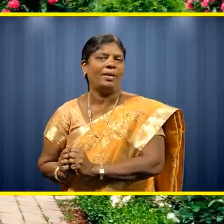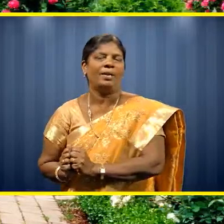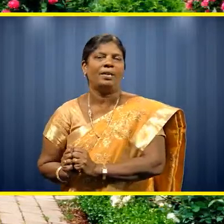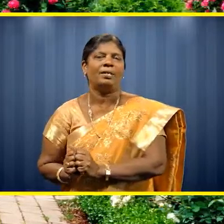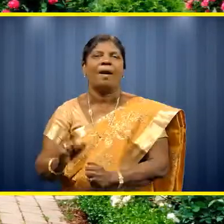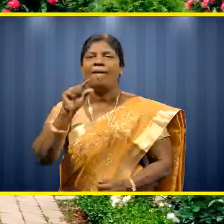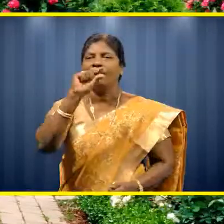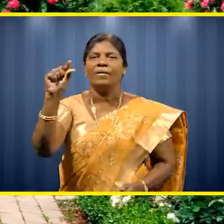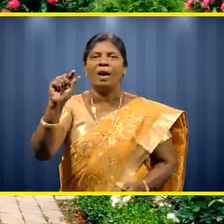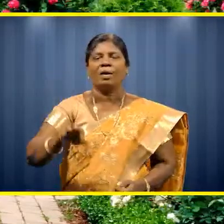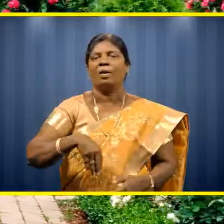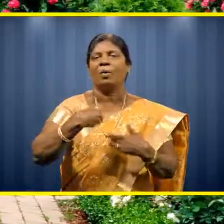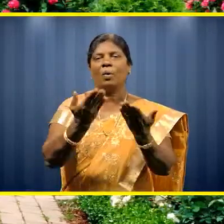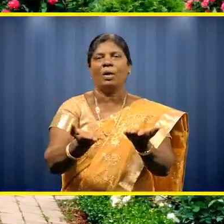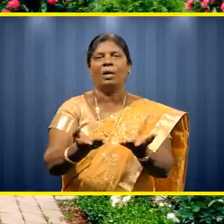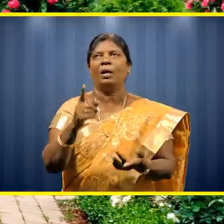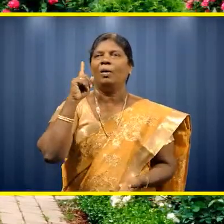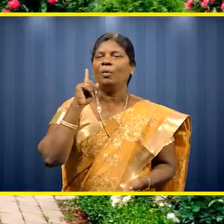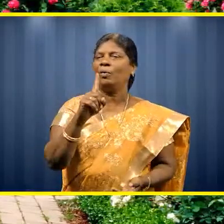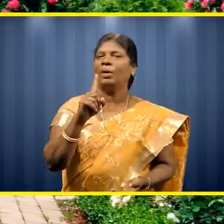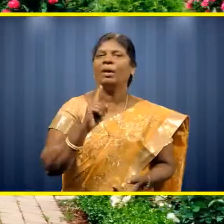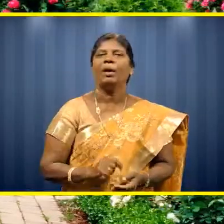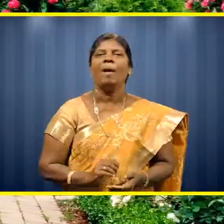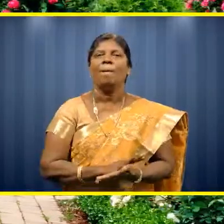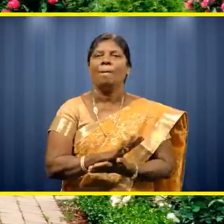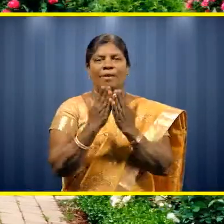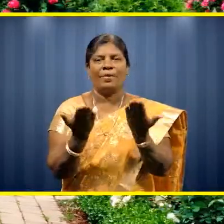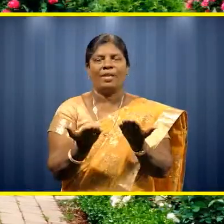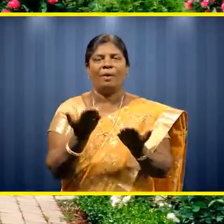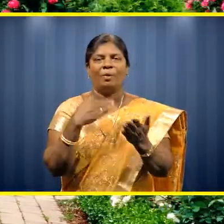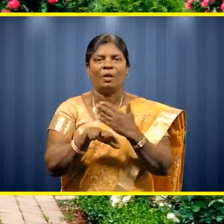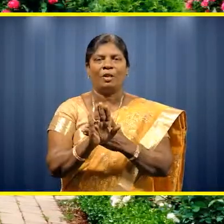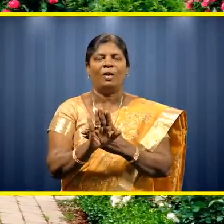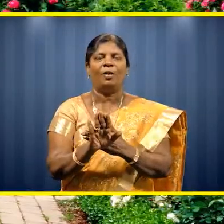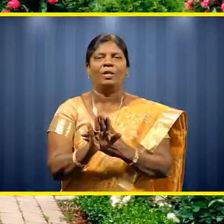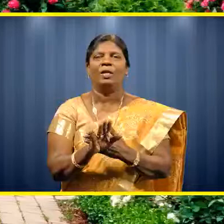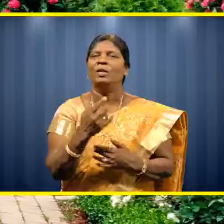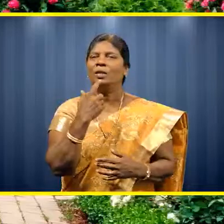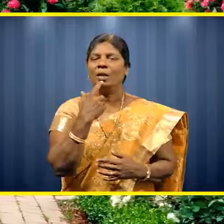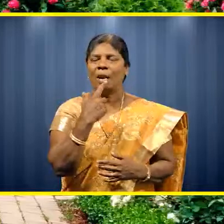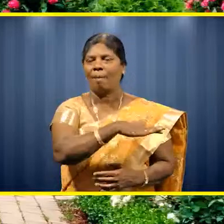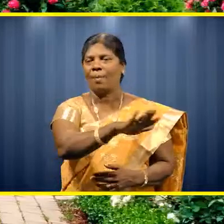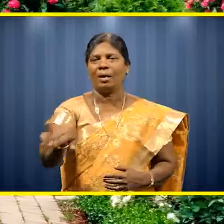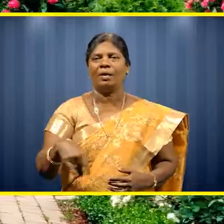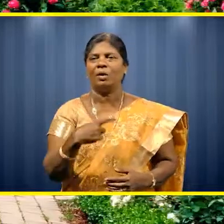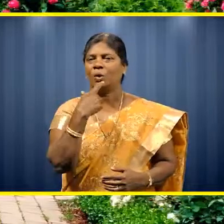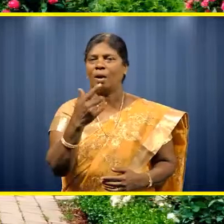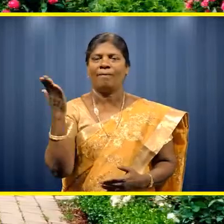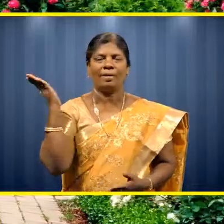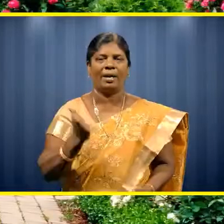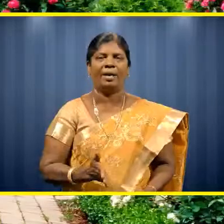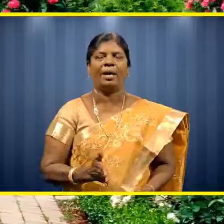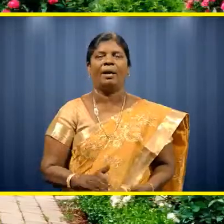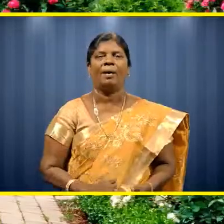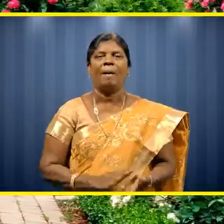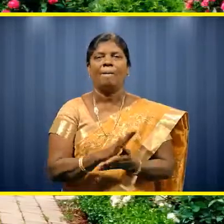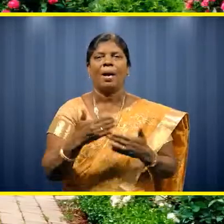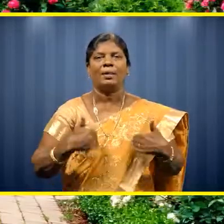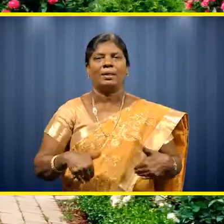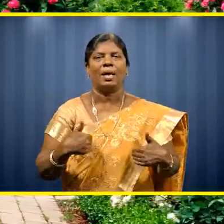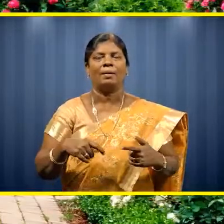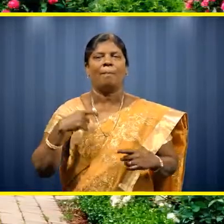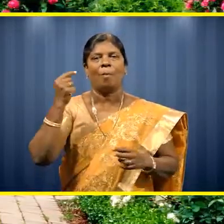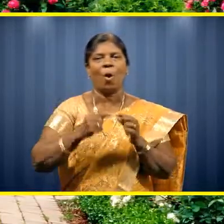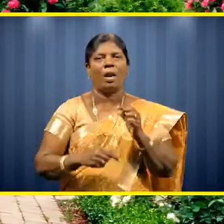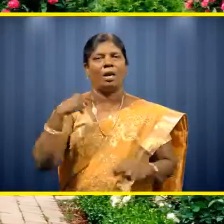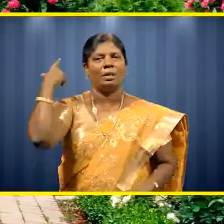என்று வாக்கு கொடுக்கிற ஒருவரை பரிசுத்த வேதாகமத்திலிருந்து நமக்கு அறிமுகப்படுத்த